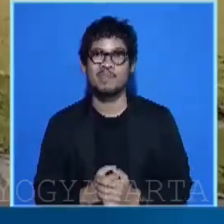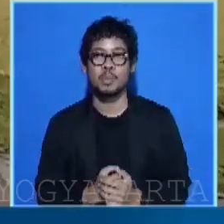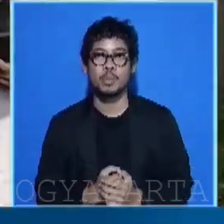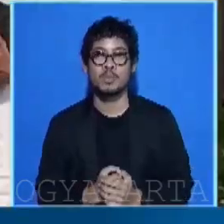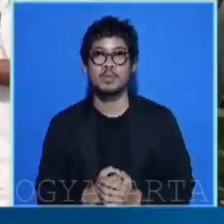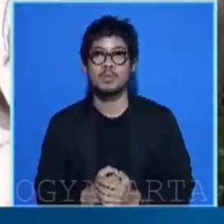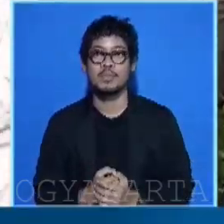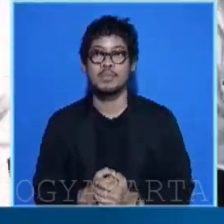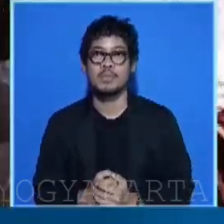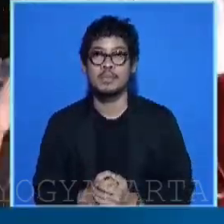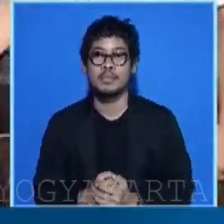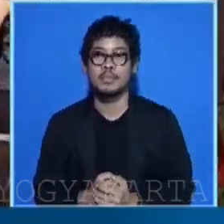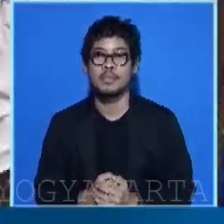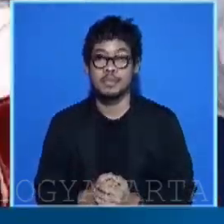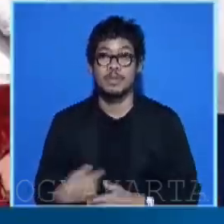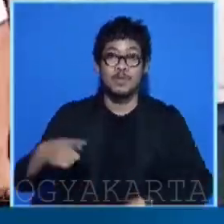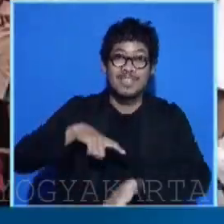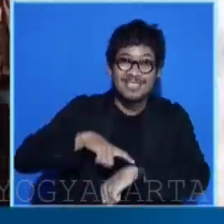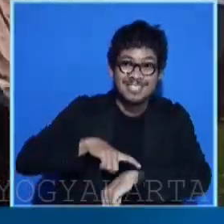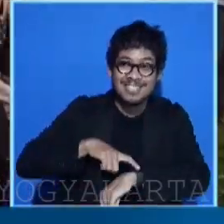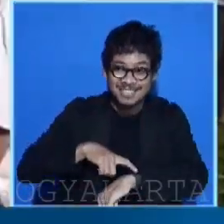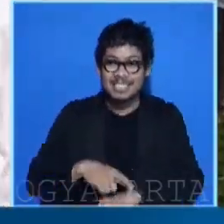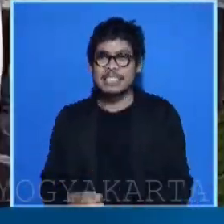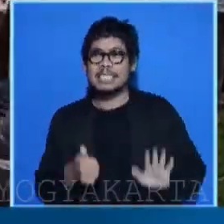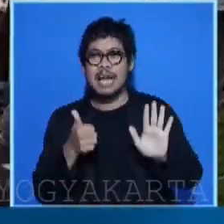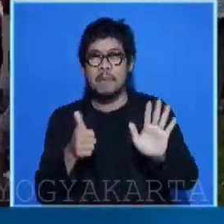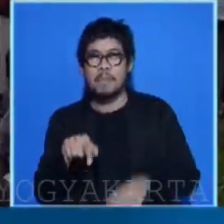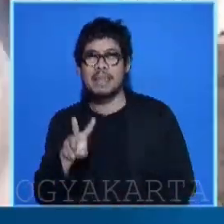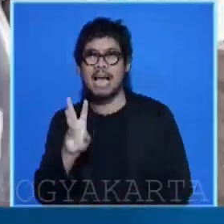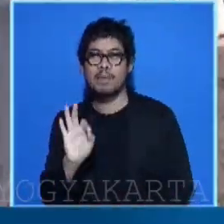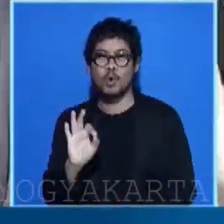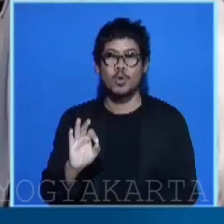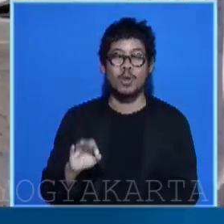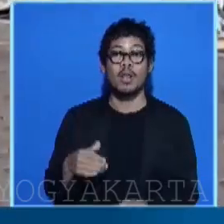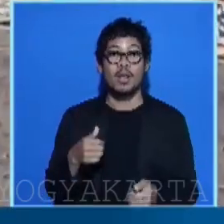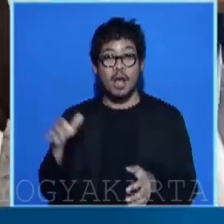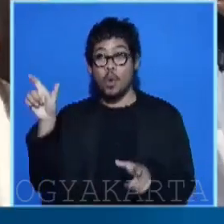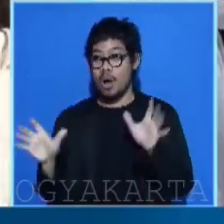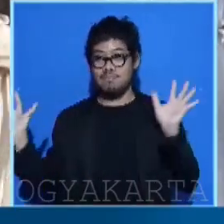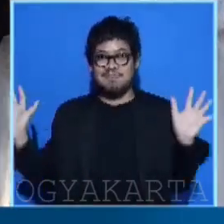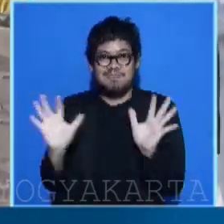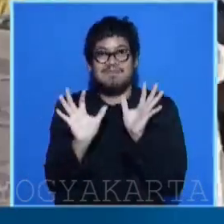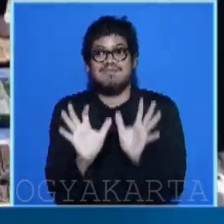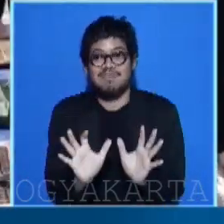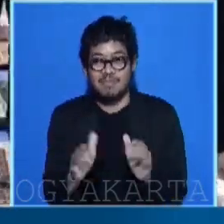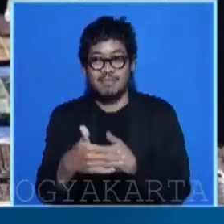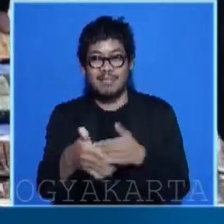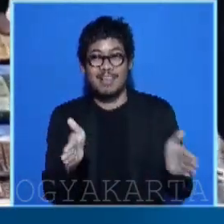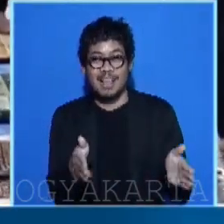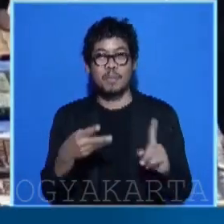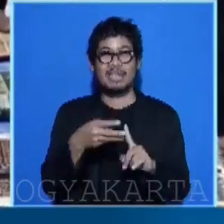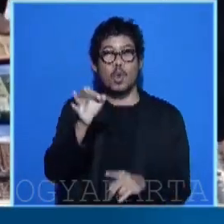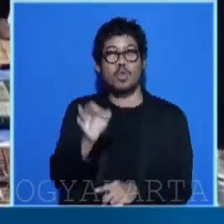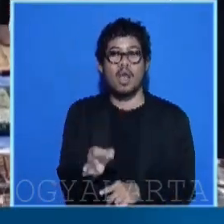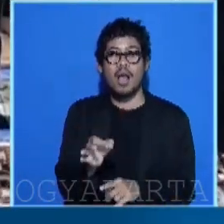hujan sejak pukul 6.3 pagi warga kota Yogyakarta dari berbagai wilayah mendatangi halaman balai kota Yogyakarta tujuannya